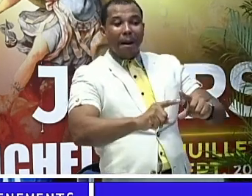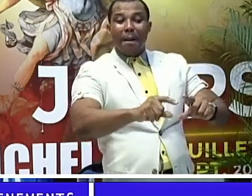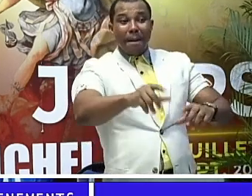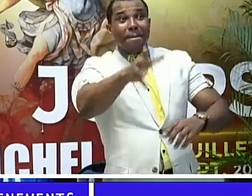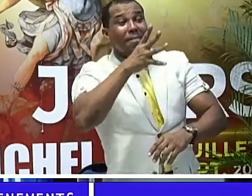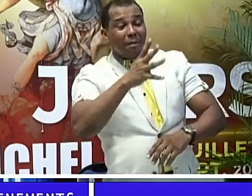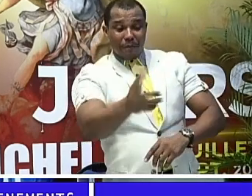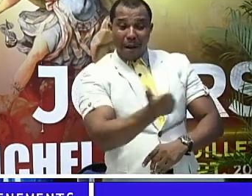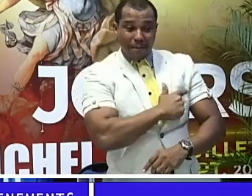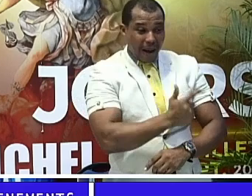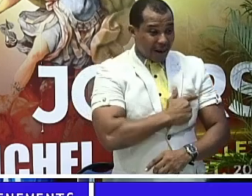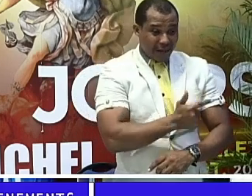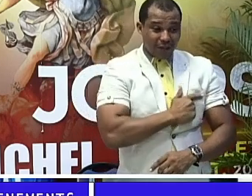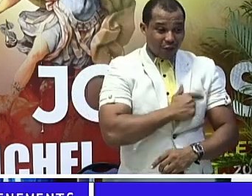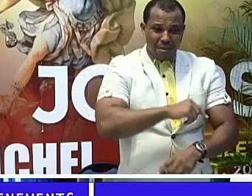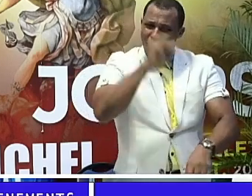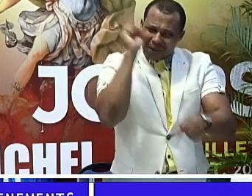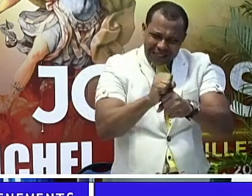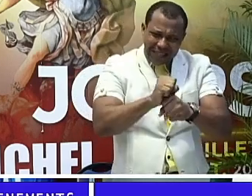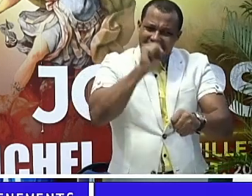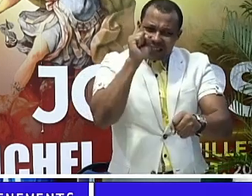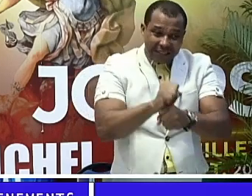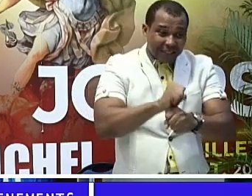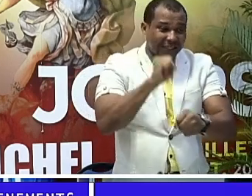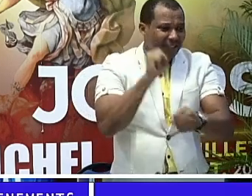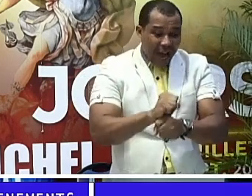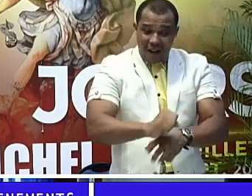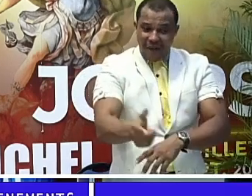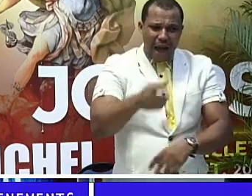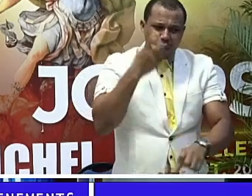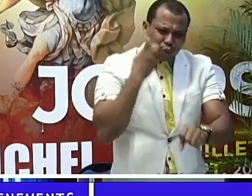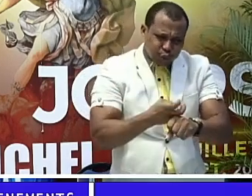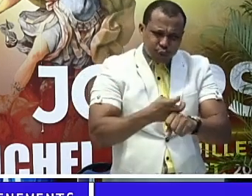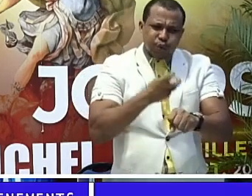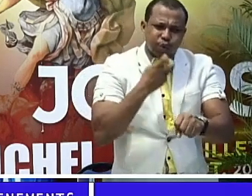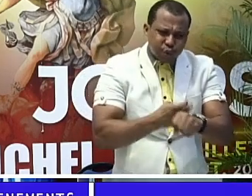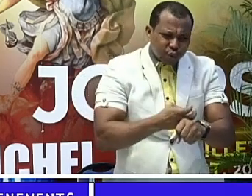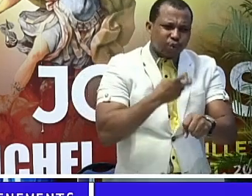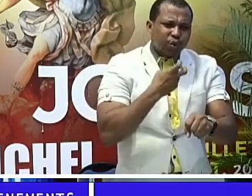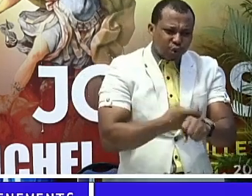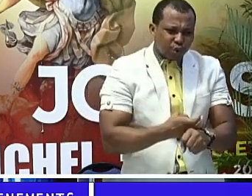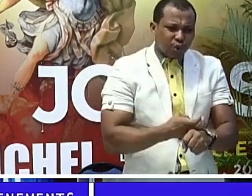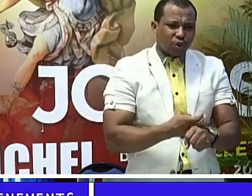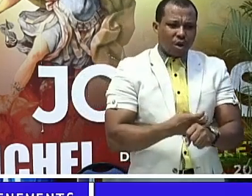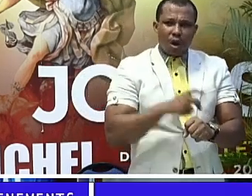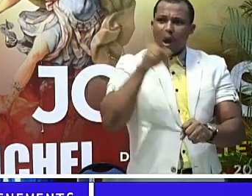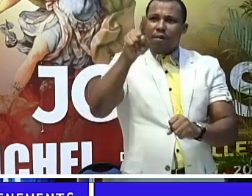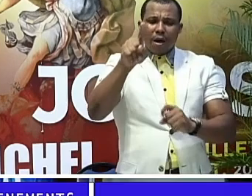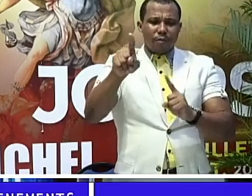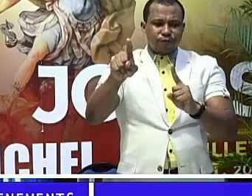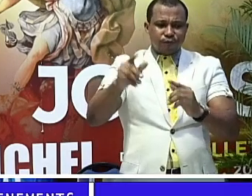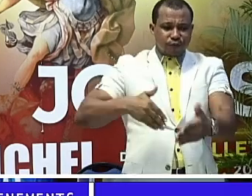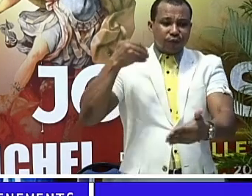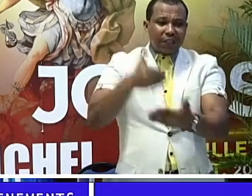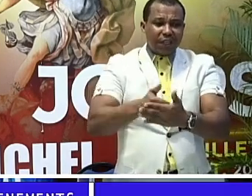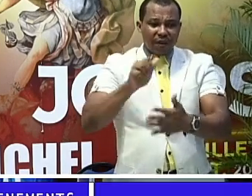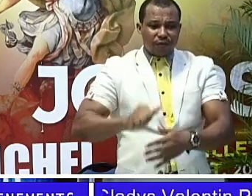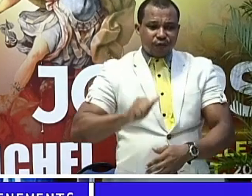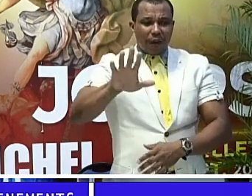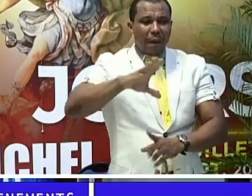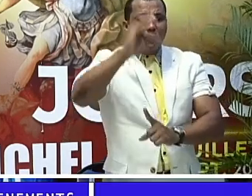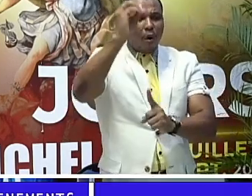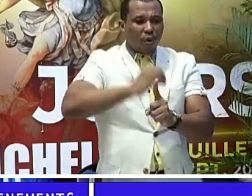mon arrivé l'autre bord, ouais bon Dieu puis dans le pays. Parce que l'autant des frères, bon moi même, m'arrivé l'autre bord dernièrement en